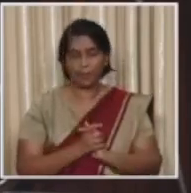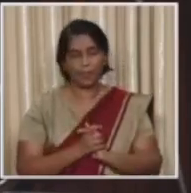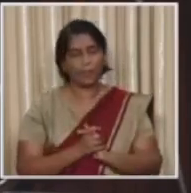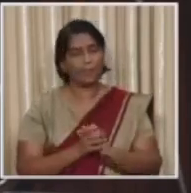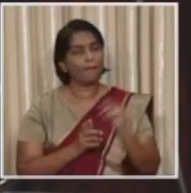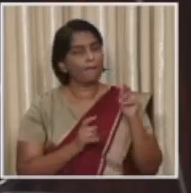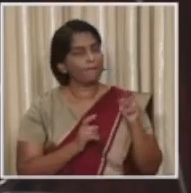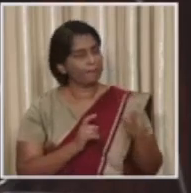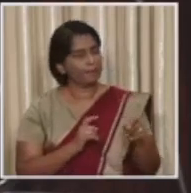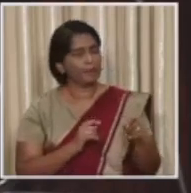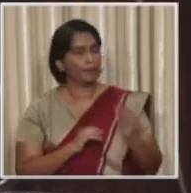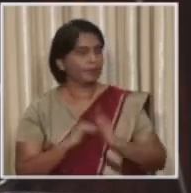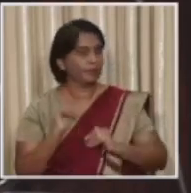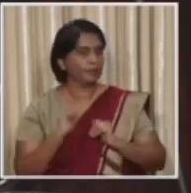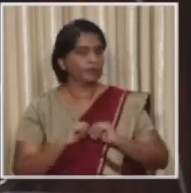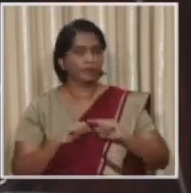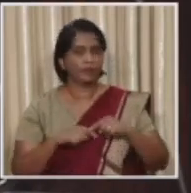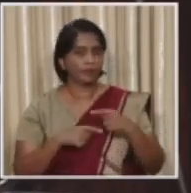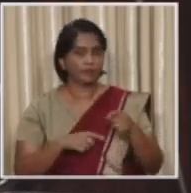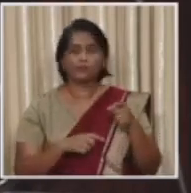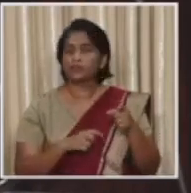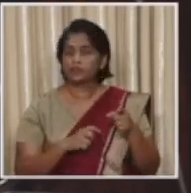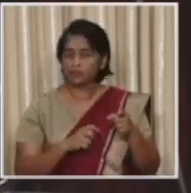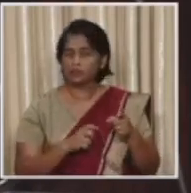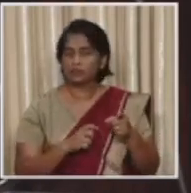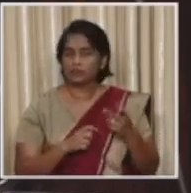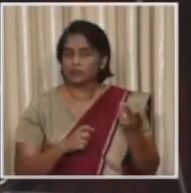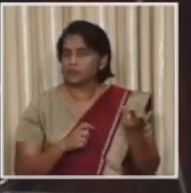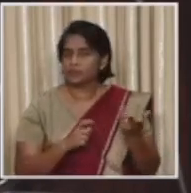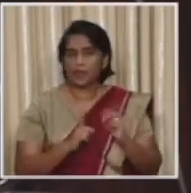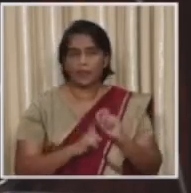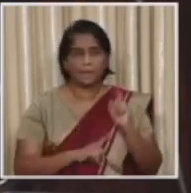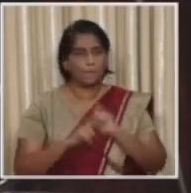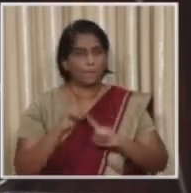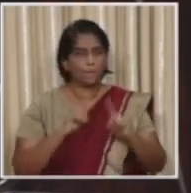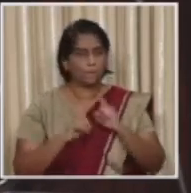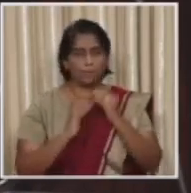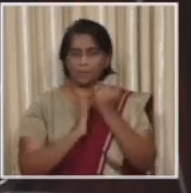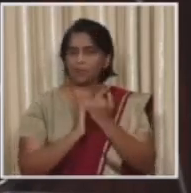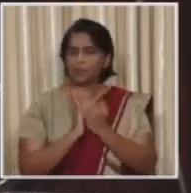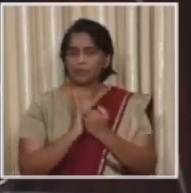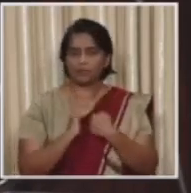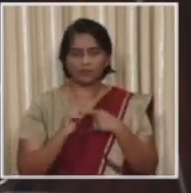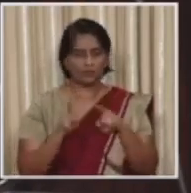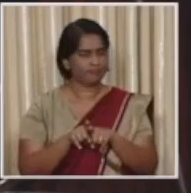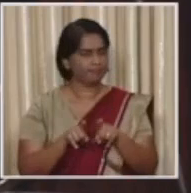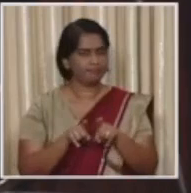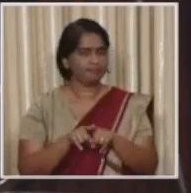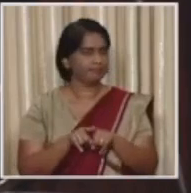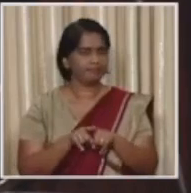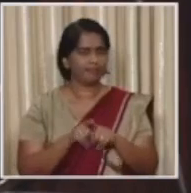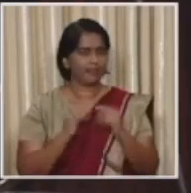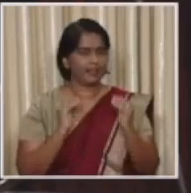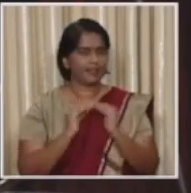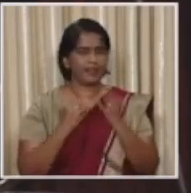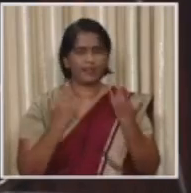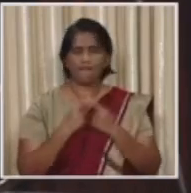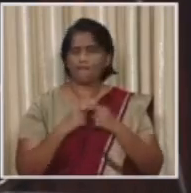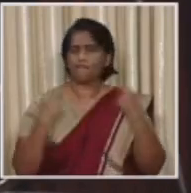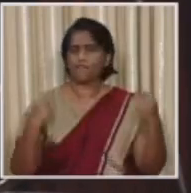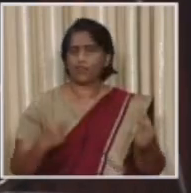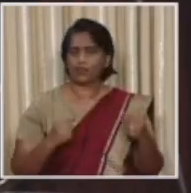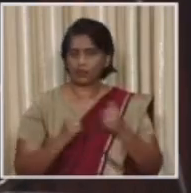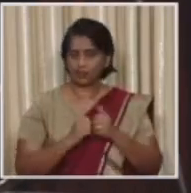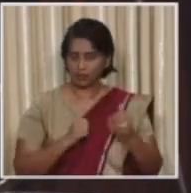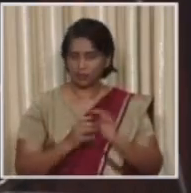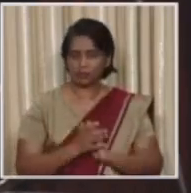දැන් මේ ක්‍රියාවලිය මොන මේ පාර්ලිමේන්තුවේ තියෙන විධි විධානයන්ට සම්පූර්ණයෙන්ම පටහැනිව සිද්ධ වෙච්ච